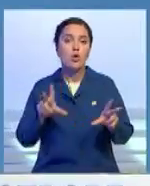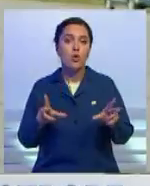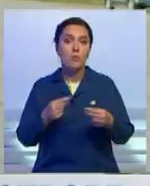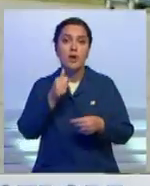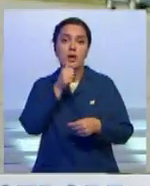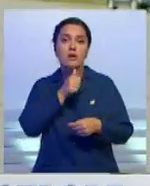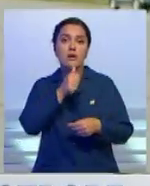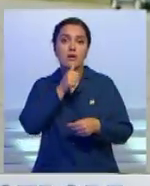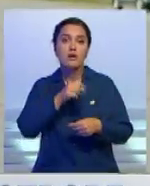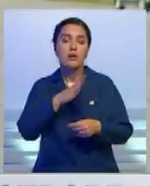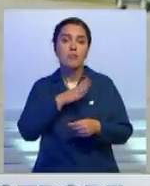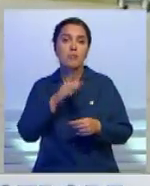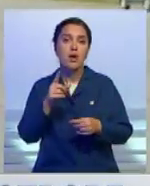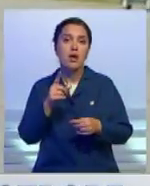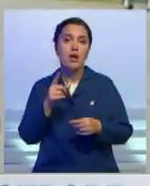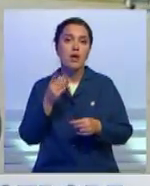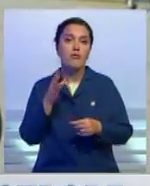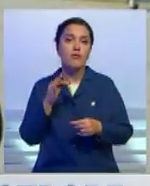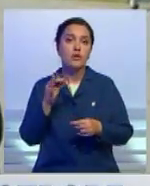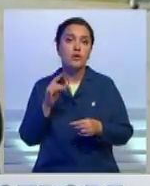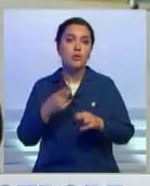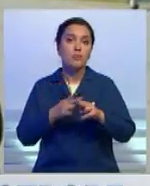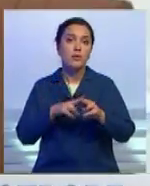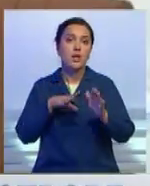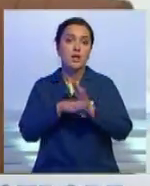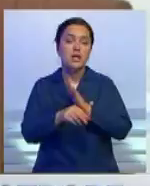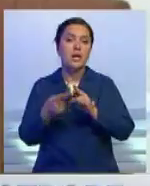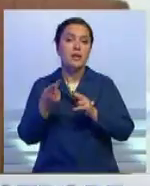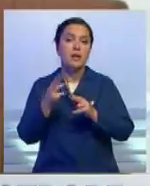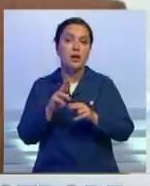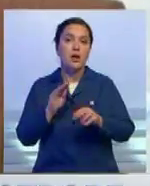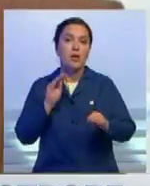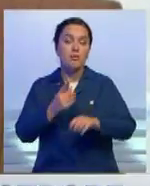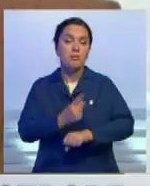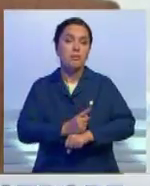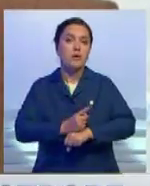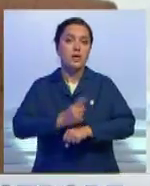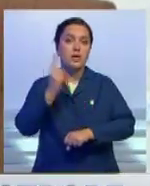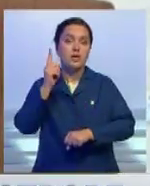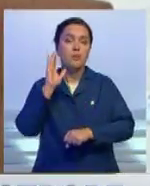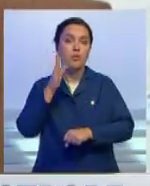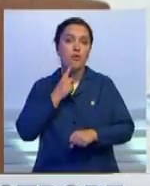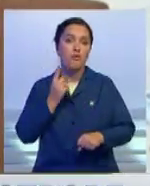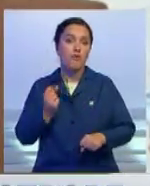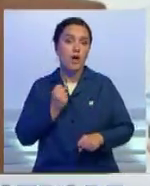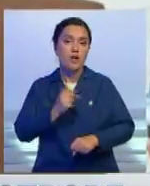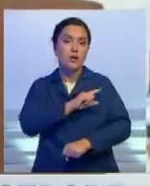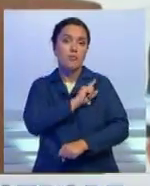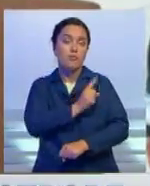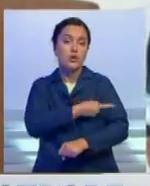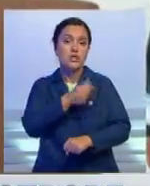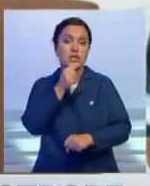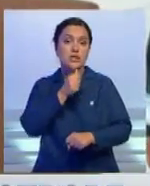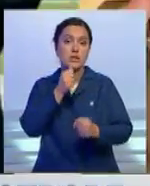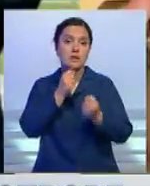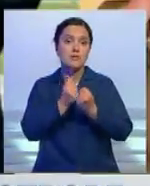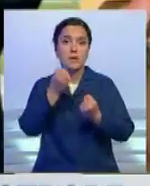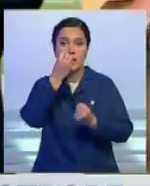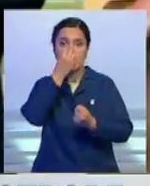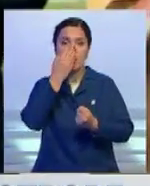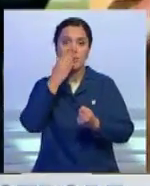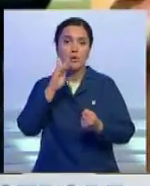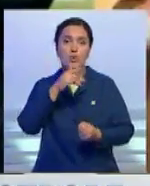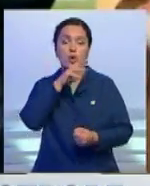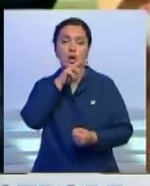успешном испытании водородного боезаряда, который предназначен для оснащения межконтинентальных баллистических ракет. Мощность испытанного заряда